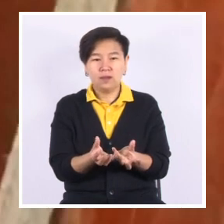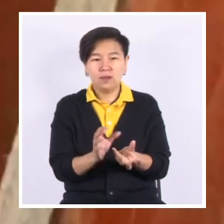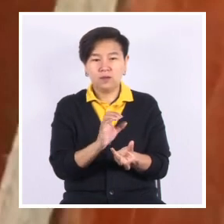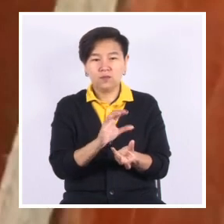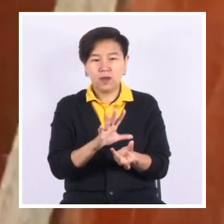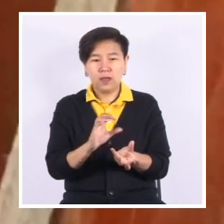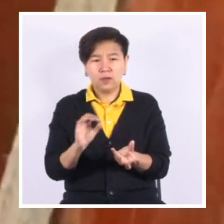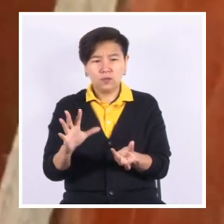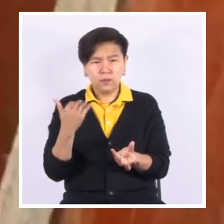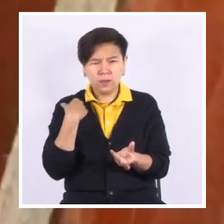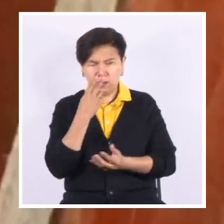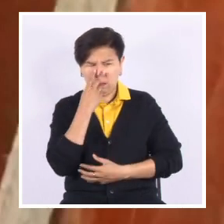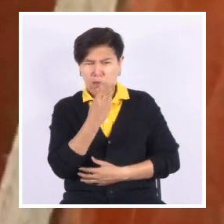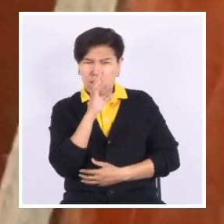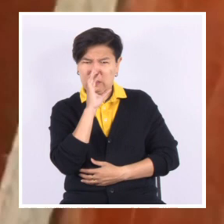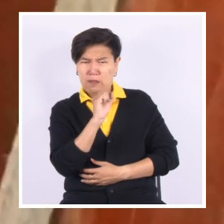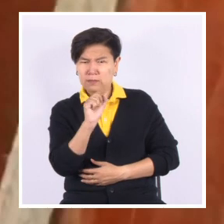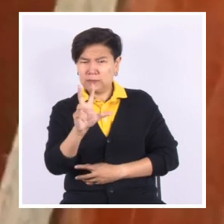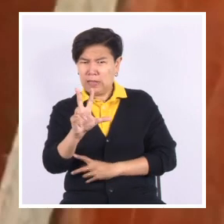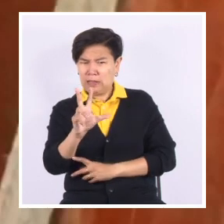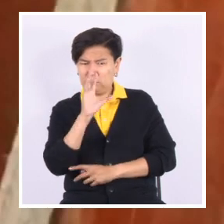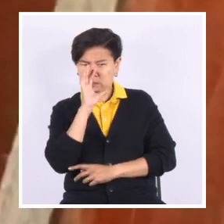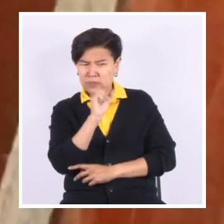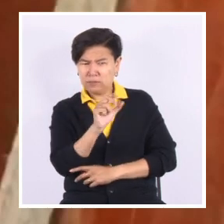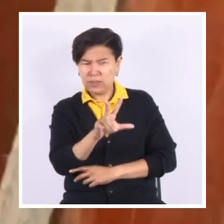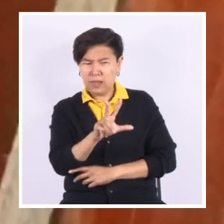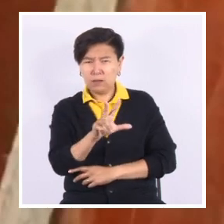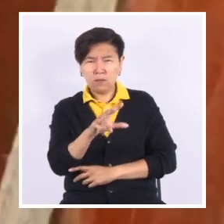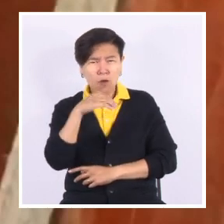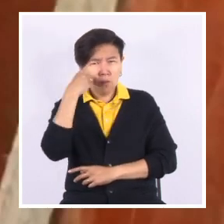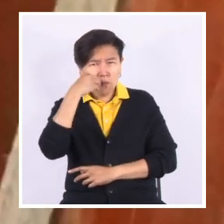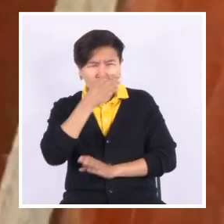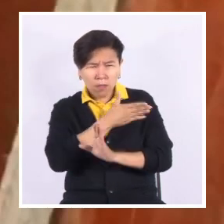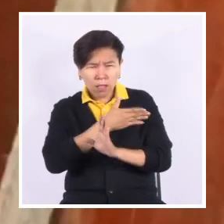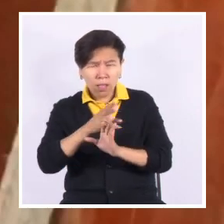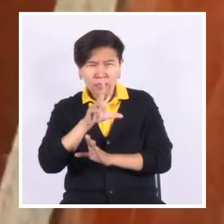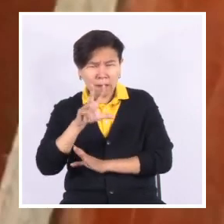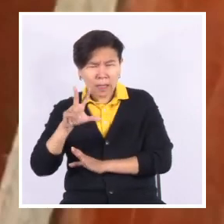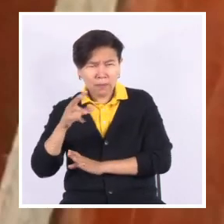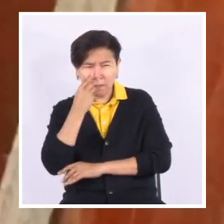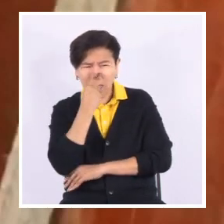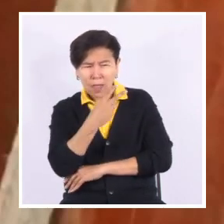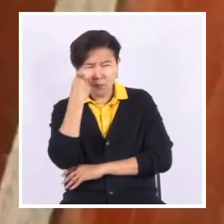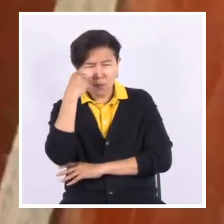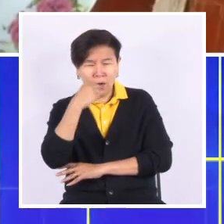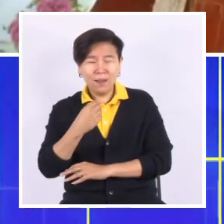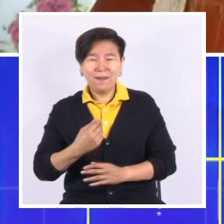3อ่ะพี่แป๊ะ นั่นน่ะสิเอ้คุณเจมเนี่ยมองเห็น3นี่หลายวันแล้วเนี่ย หรือ3จะมา แล้วเรามีถูกว่าไว้ไม่มีเ